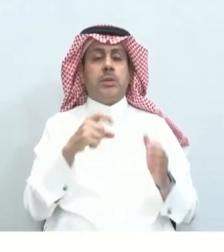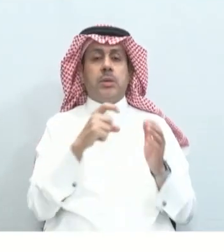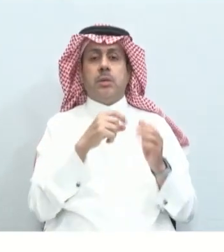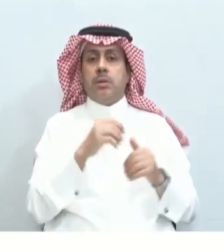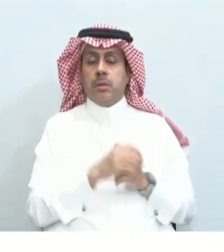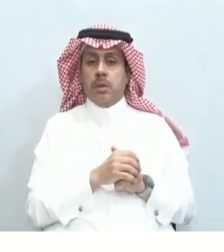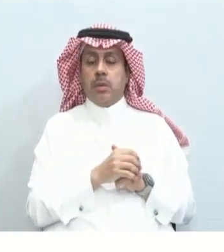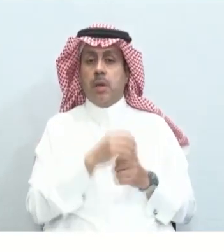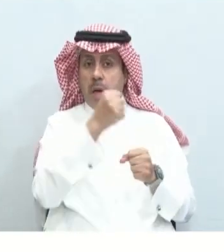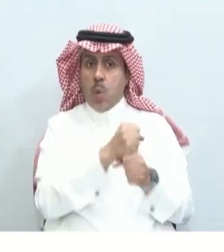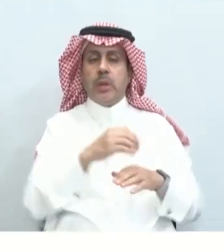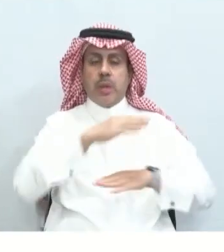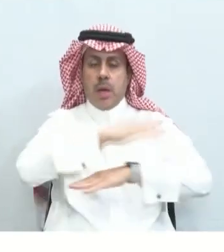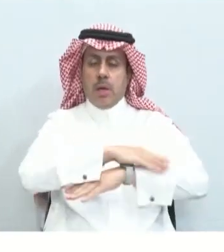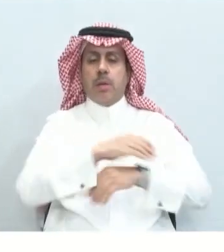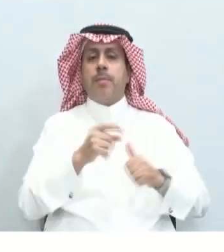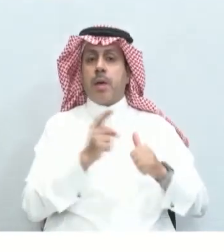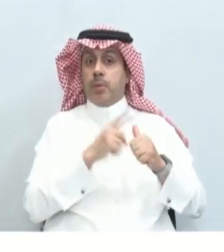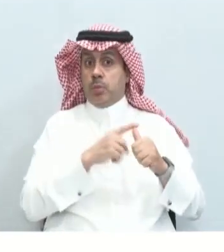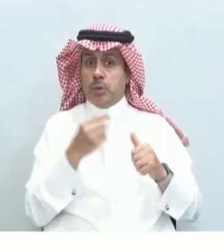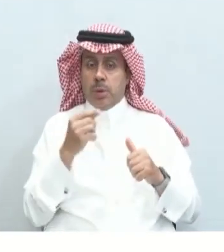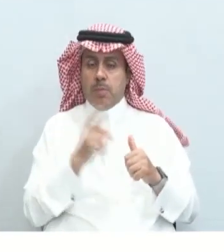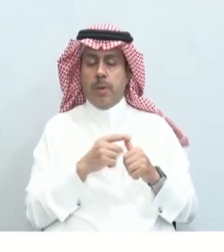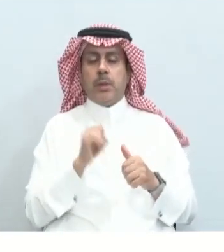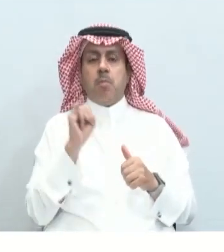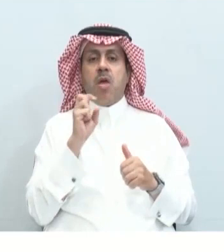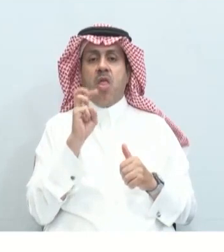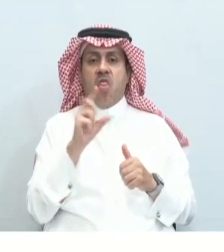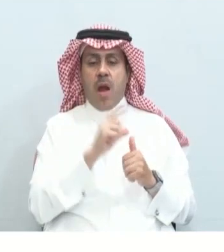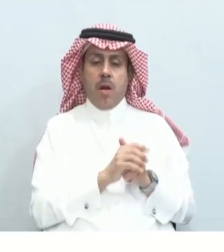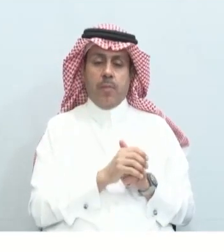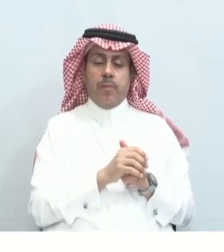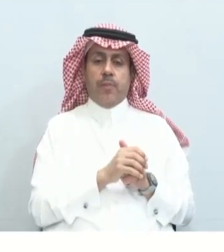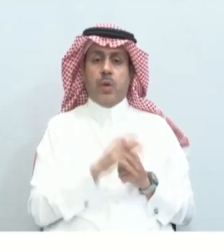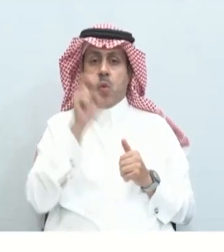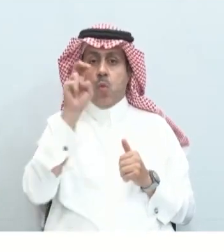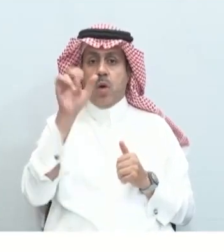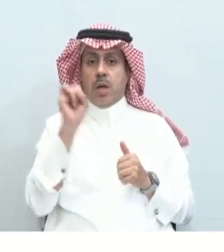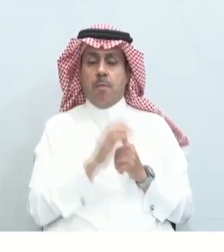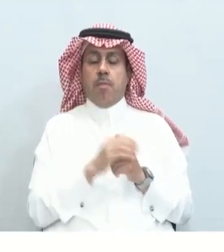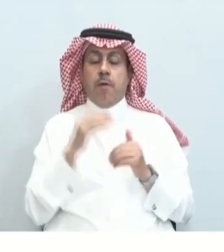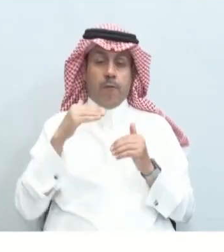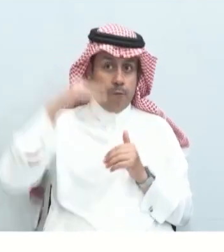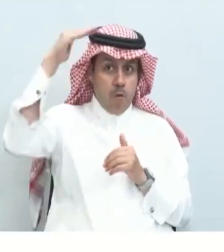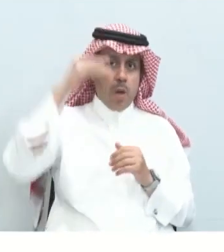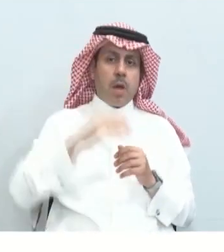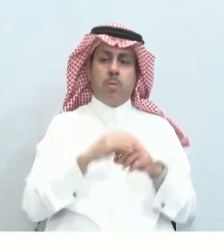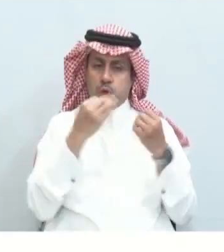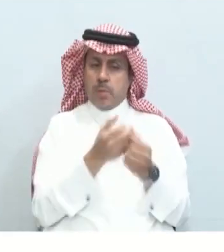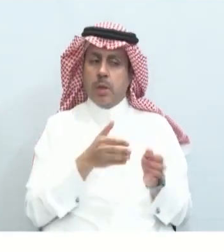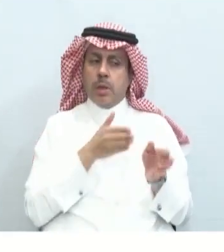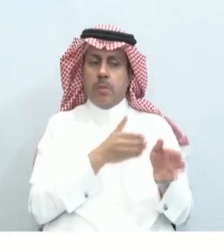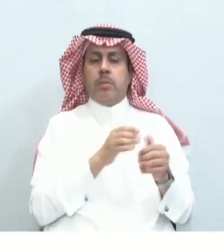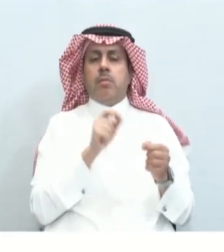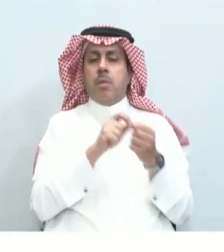ان المقصود بها هي مجموعه المبادئ المثاليه التي تمثل القيم والمثل العليا في المجتمع ويهتدي الانسان